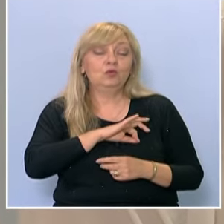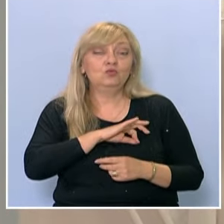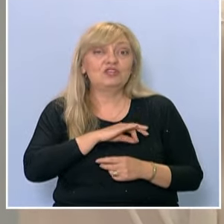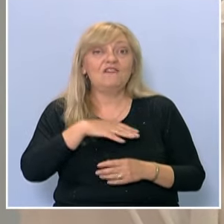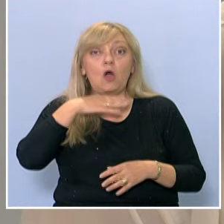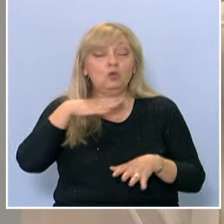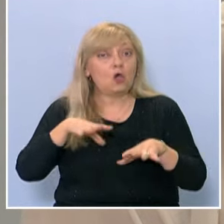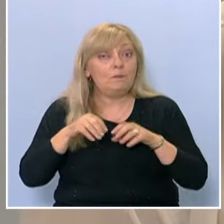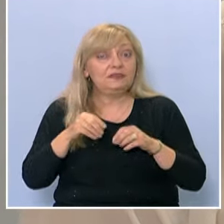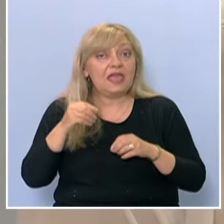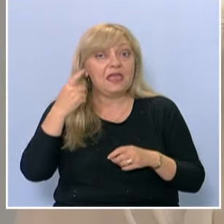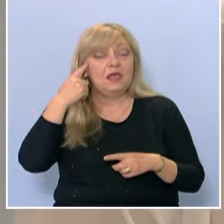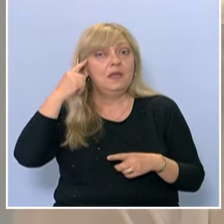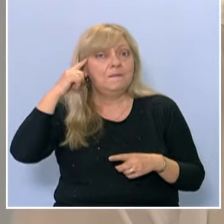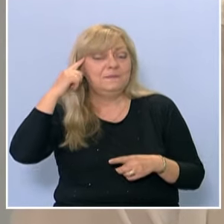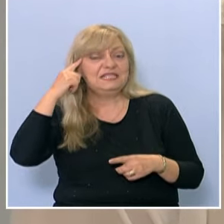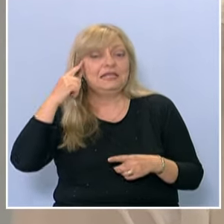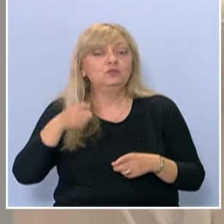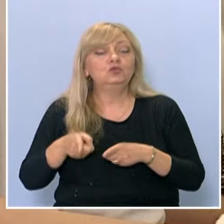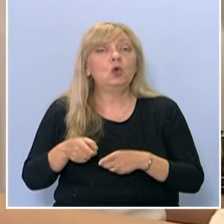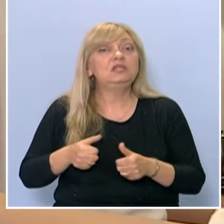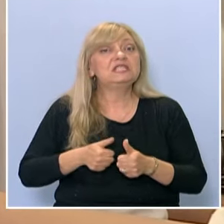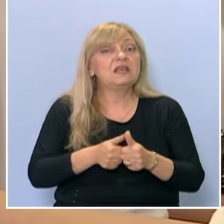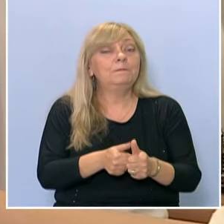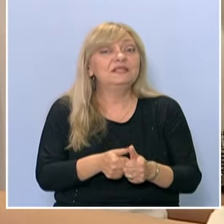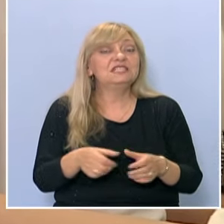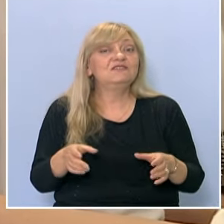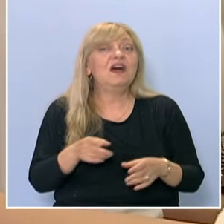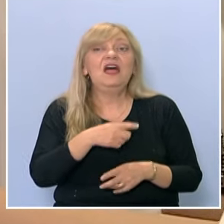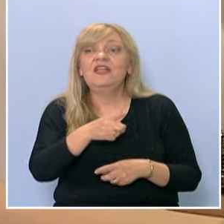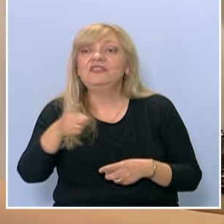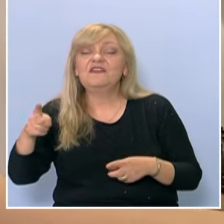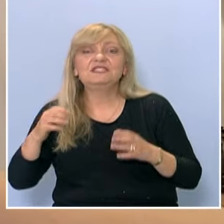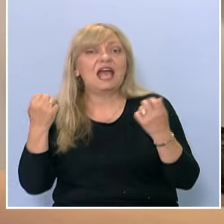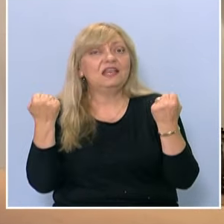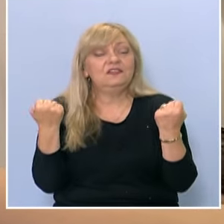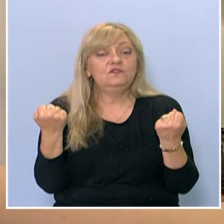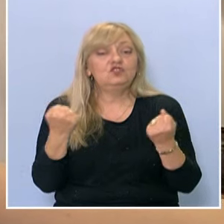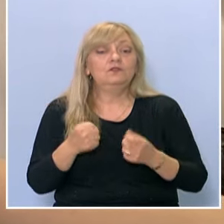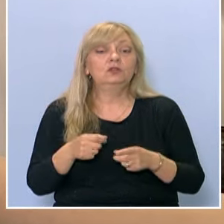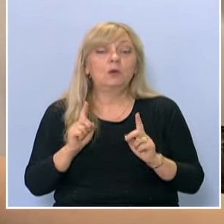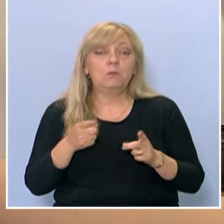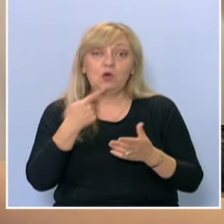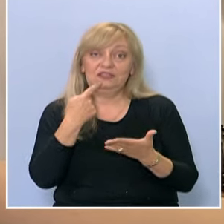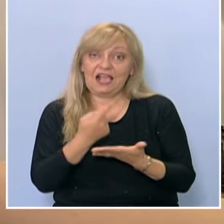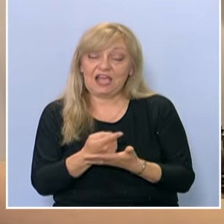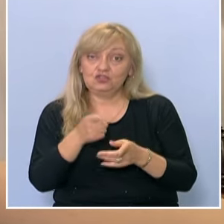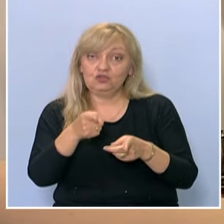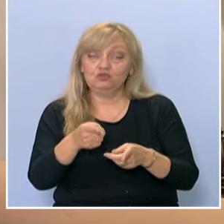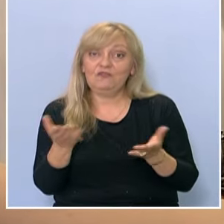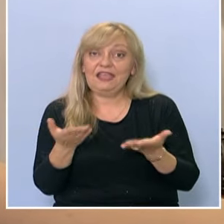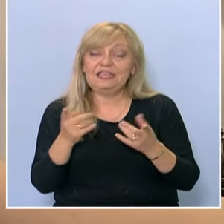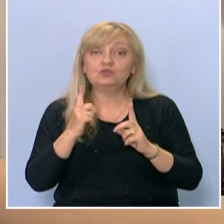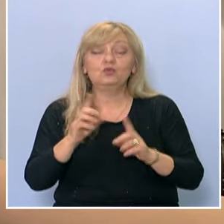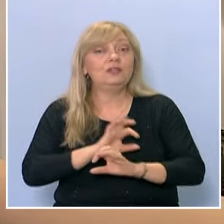мислене, защото то не съпътства навсякъде в живота. Аз бих казал, че това е нещото, което ни определя най-вече